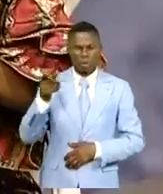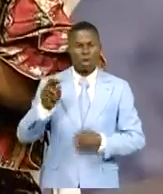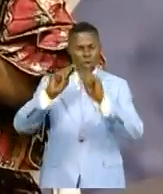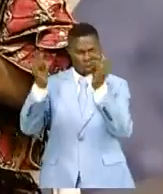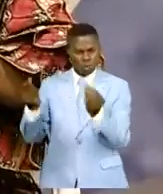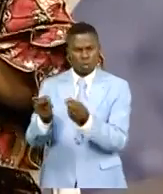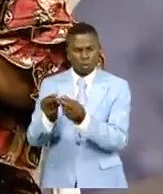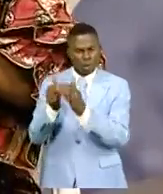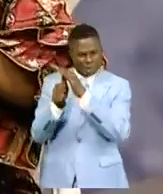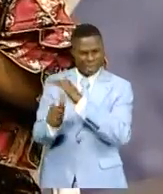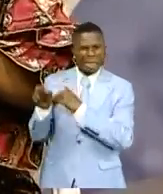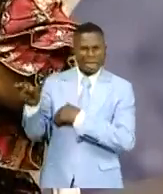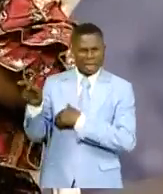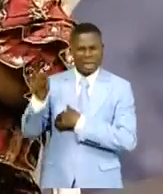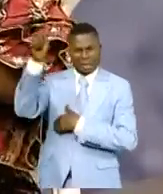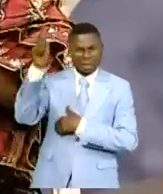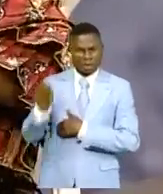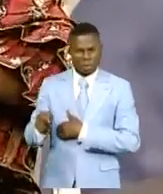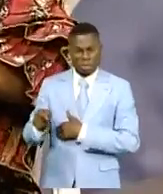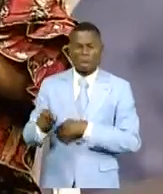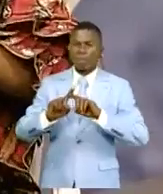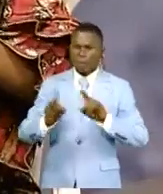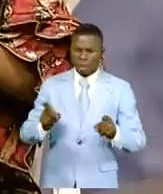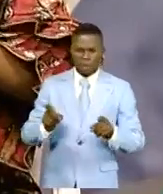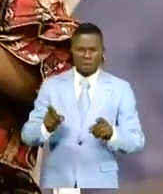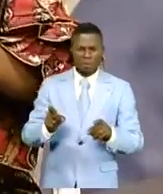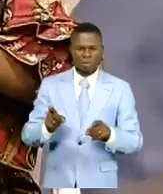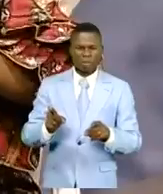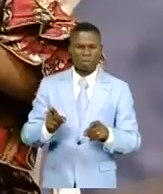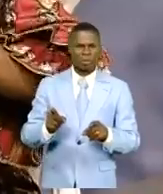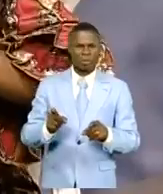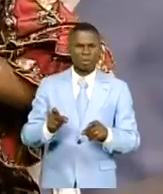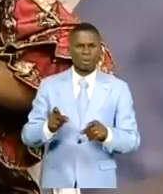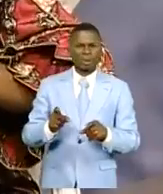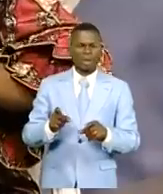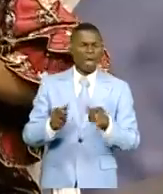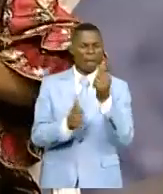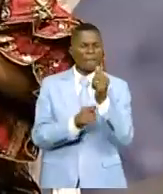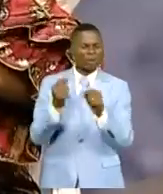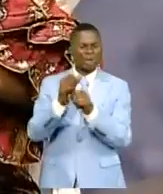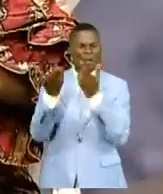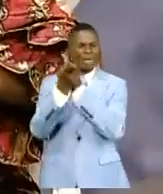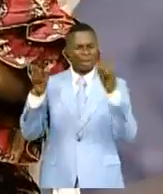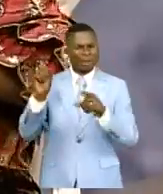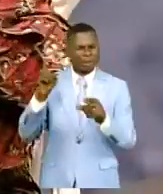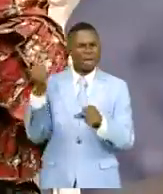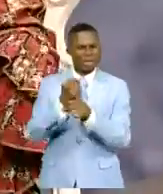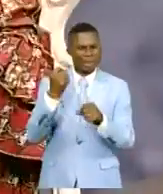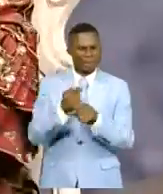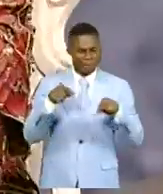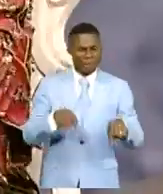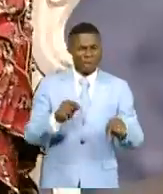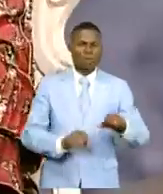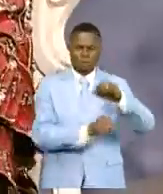groupes armés, des rebelles, mais qui ne sont pas des électrons libres, qui travaillent parce qu'ils